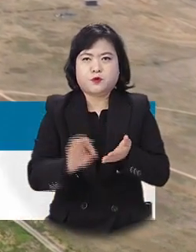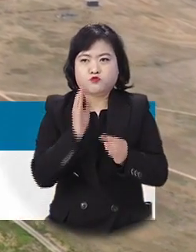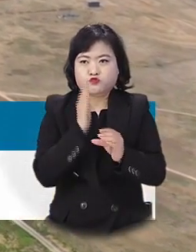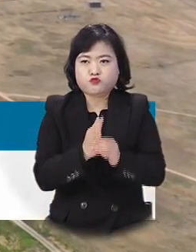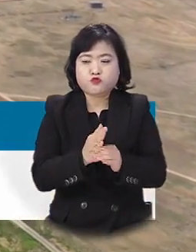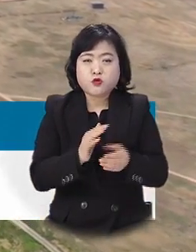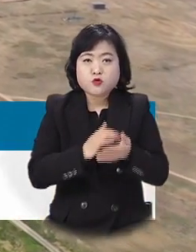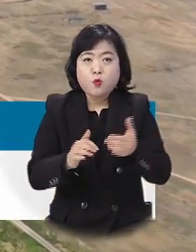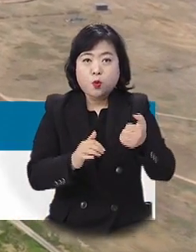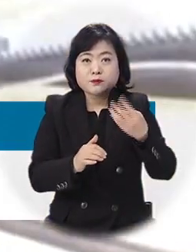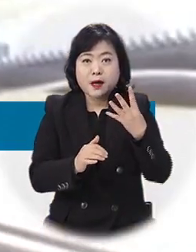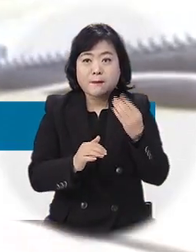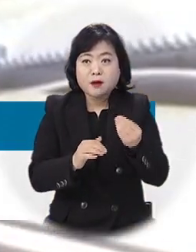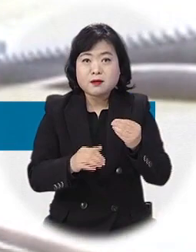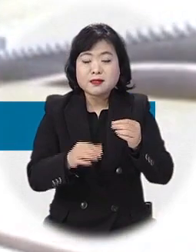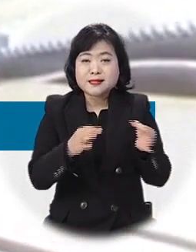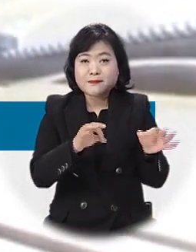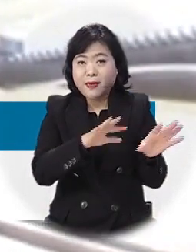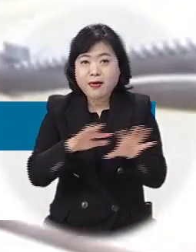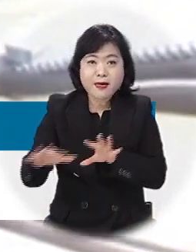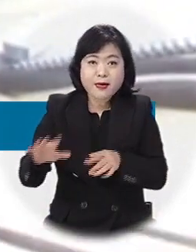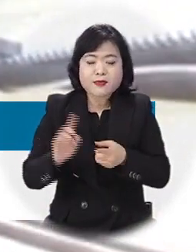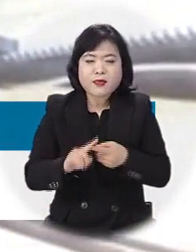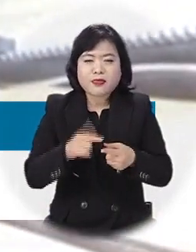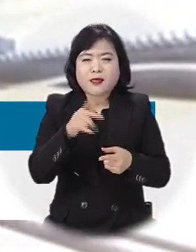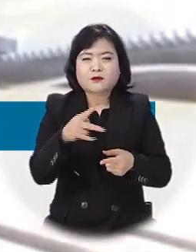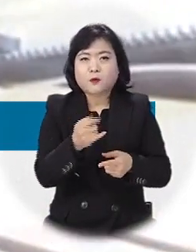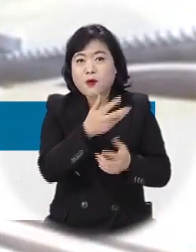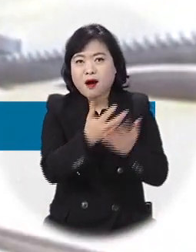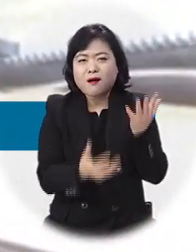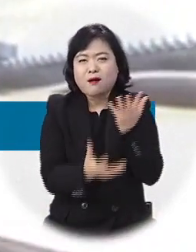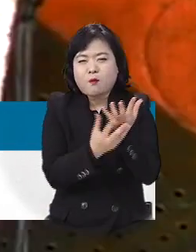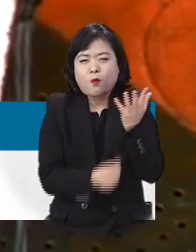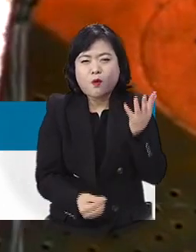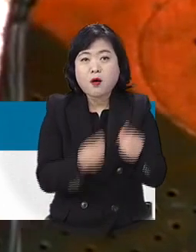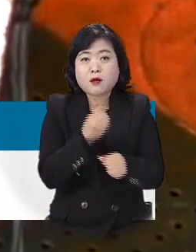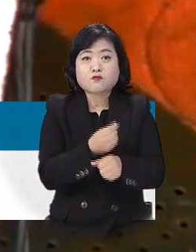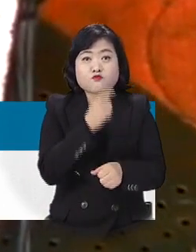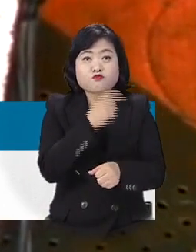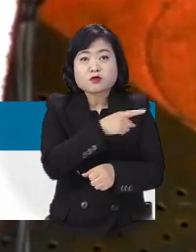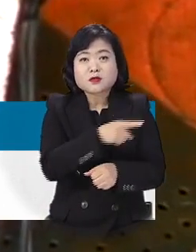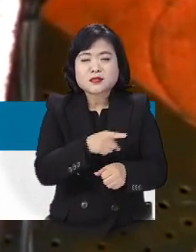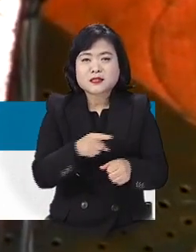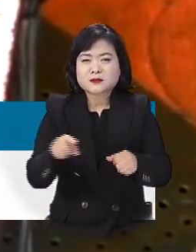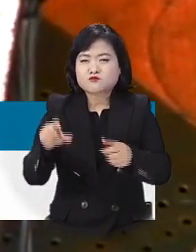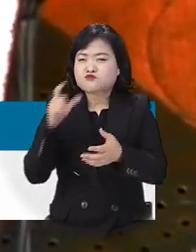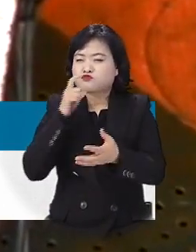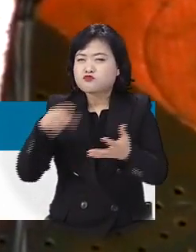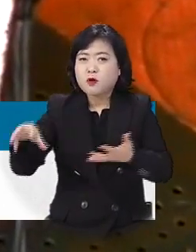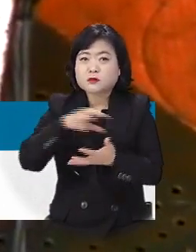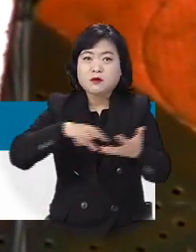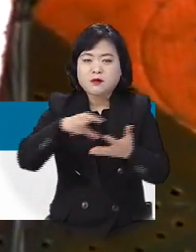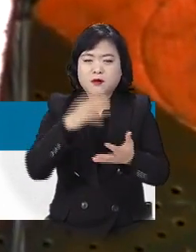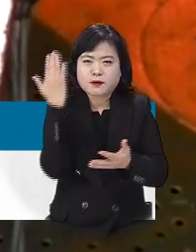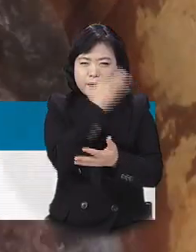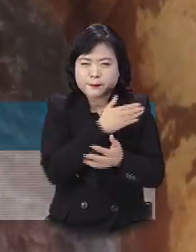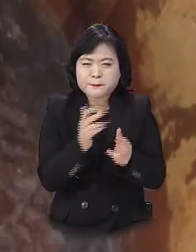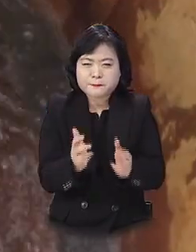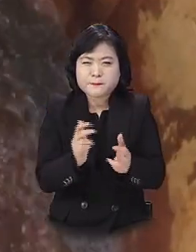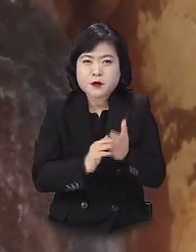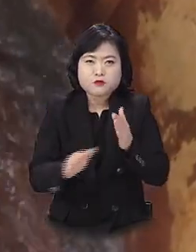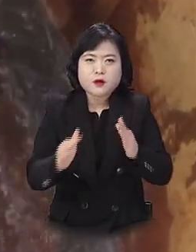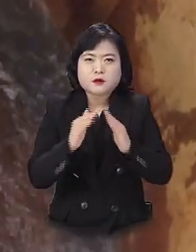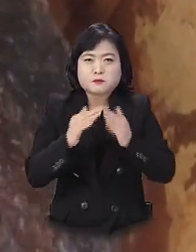인구 54만 명 의 경남 김해시는 낙동강 물을 강변 정환 원수를 지표 소아 섞어 정수처리 1등 전